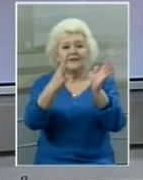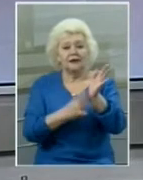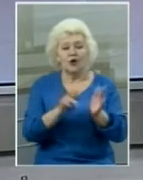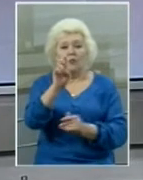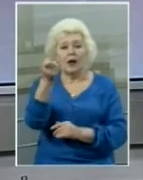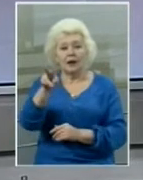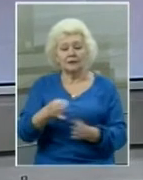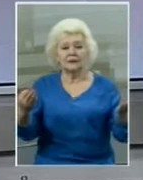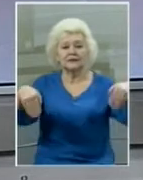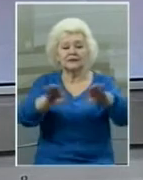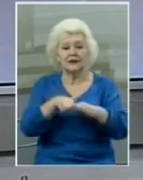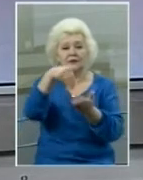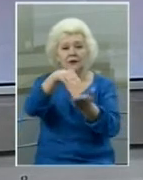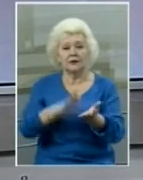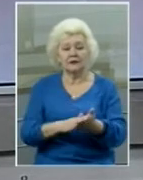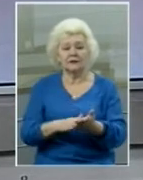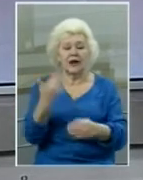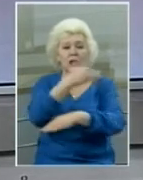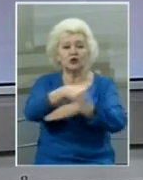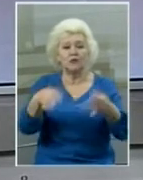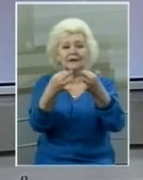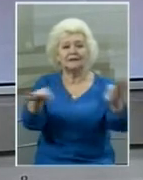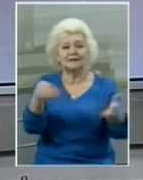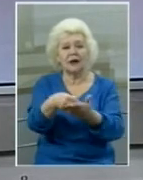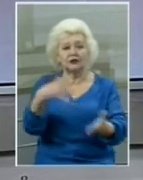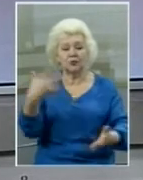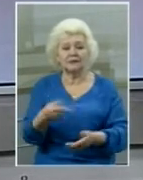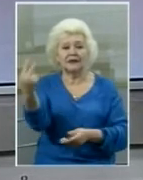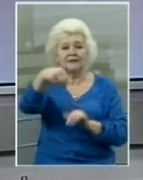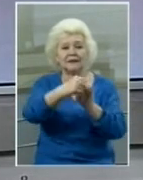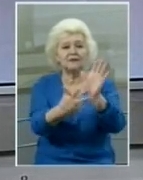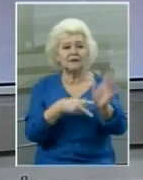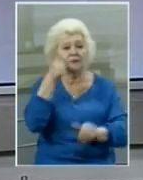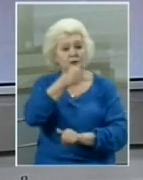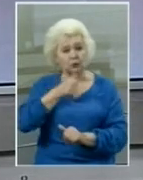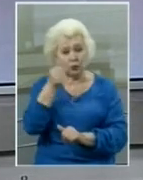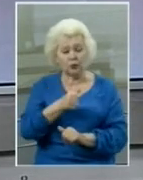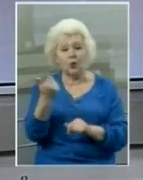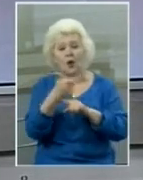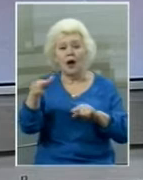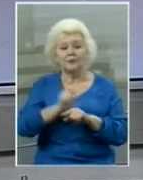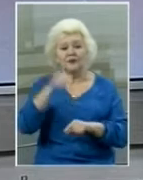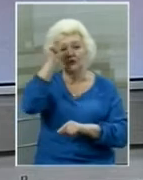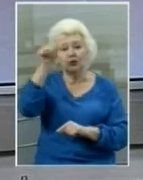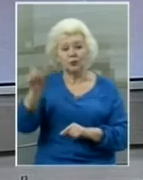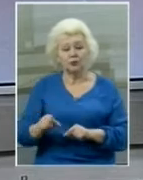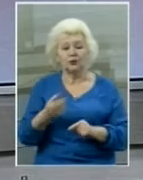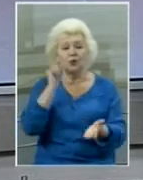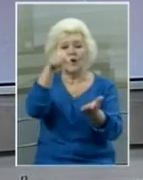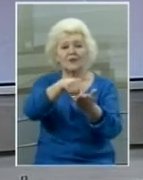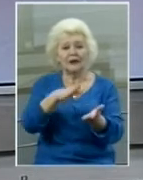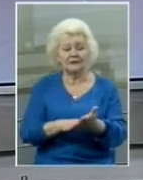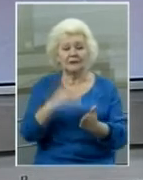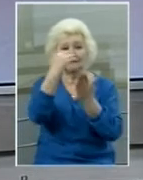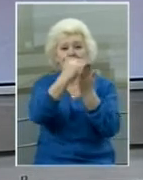19 березня завершилася реєстрація на зовнішнє незалежне оцінювання 2018 року. Більшість абітурієнтів визначилися